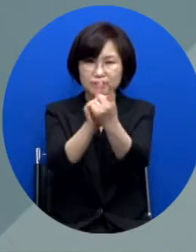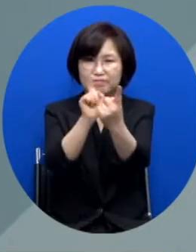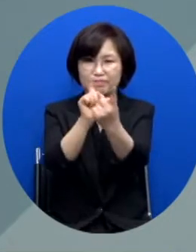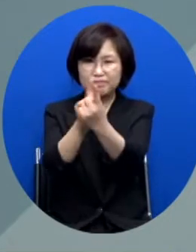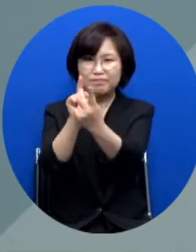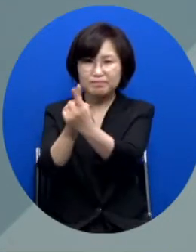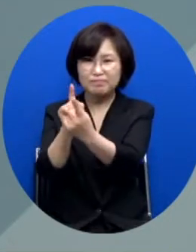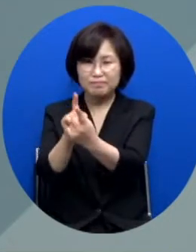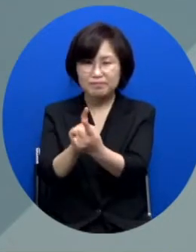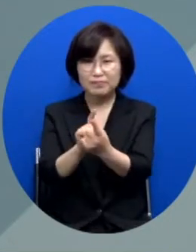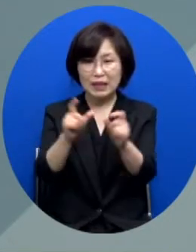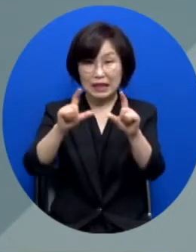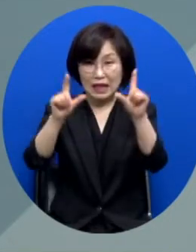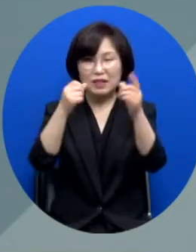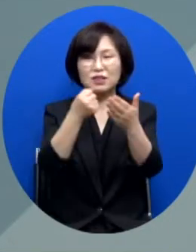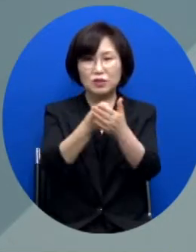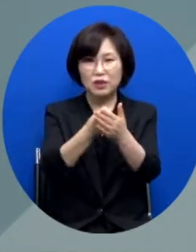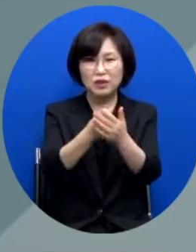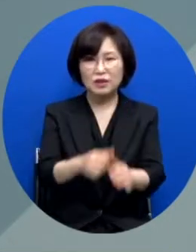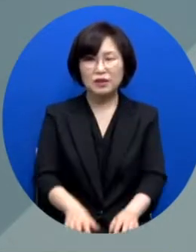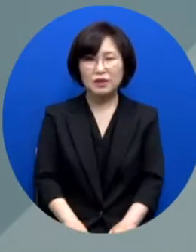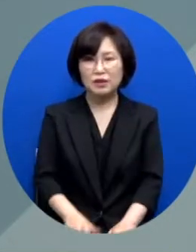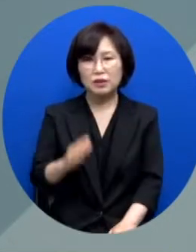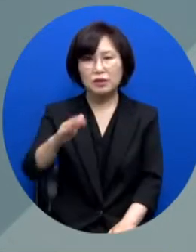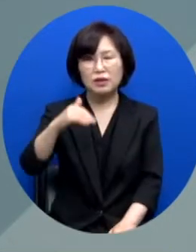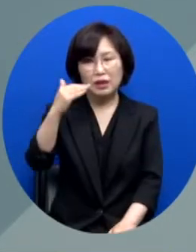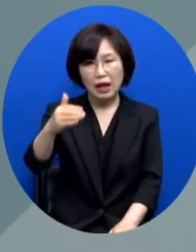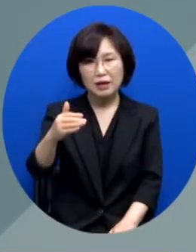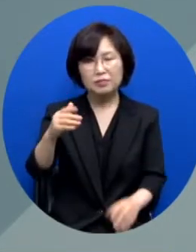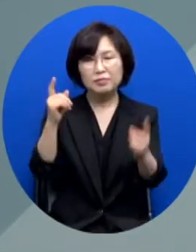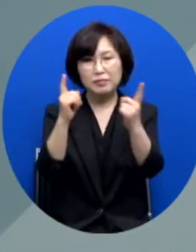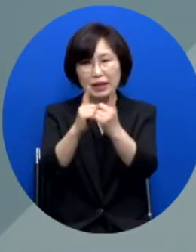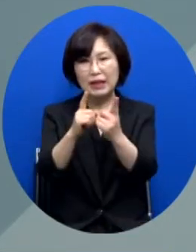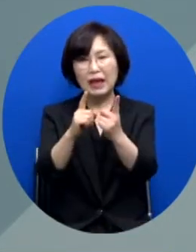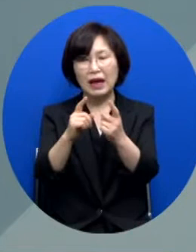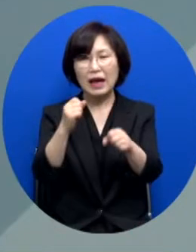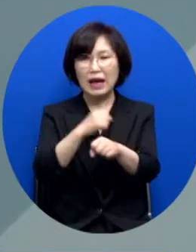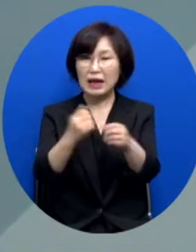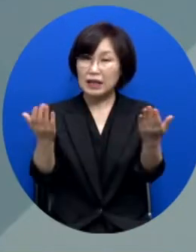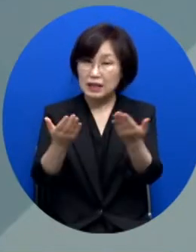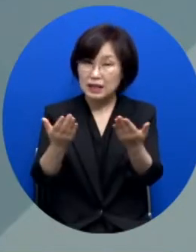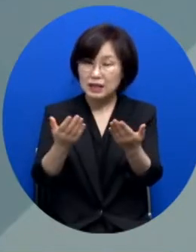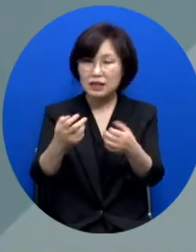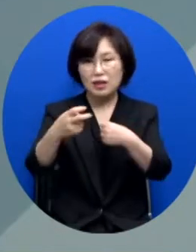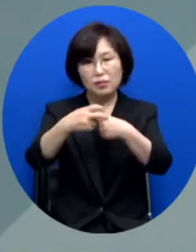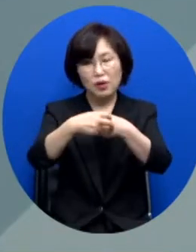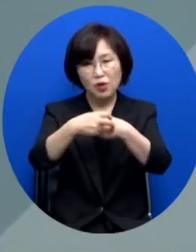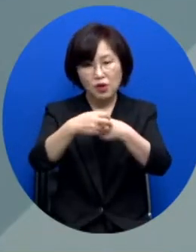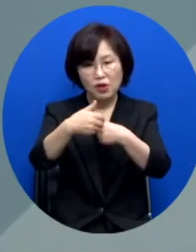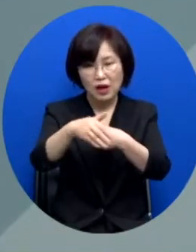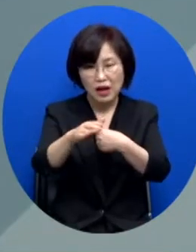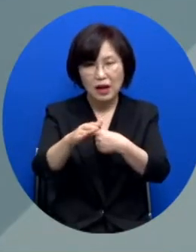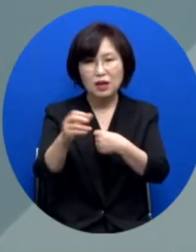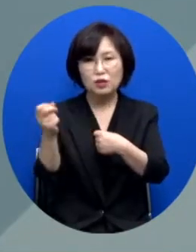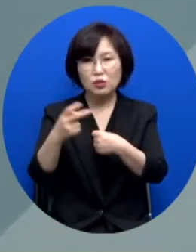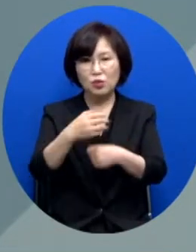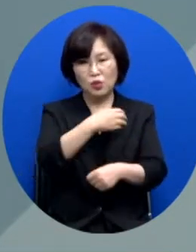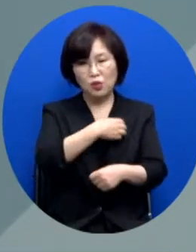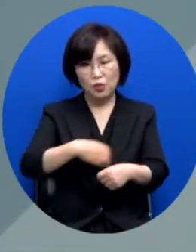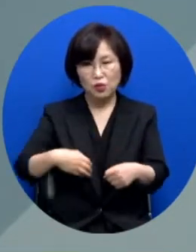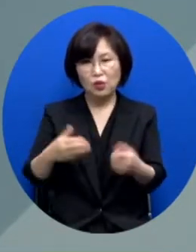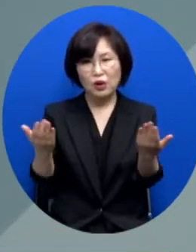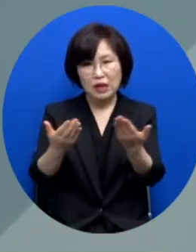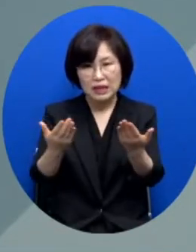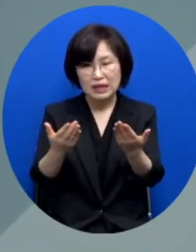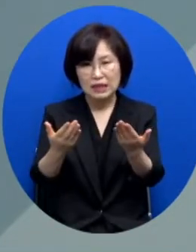만남의 날짜를 정해놓고 그리고 또 다음에 만나서 해야 할 일, 뭐 병원 가는 일, 또뭐 동사무소 가는 일